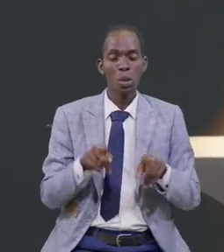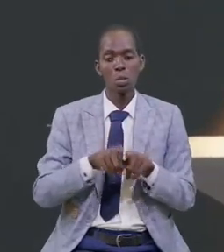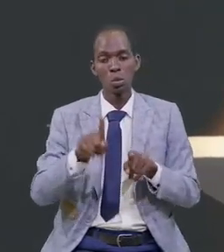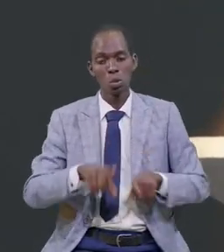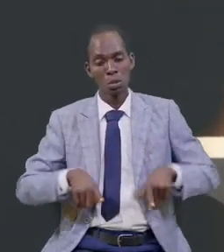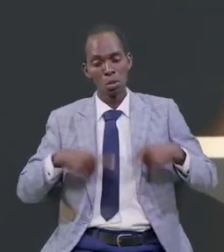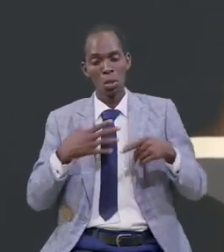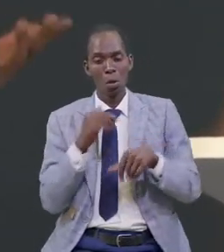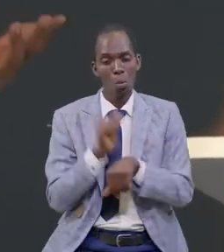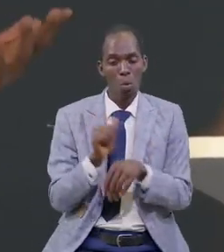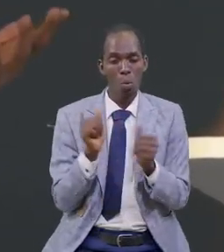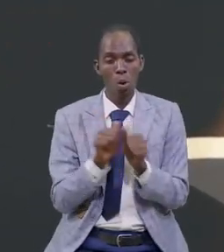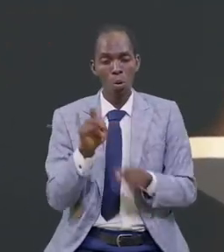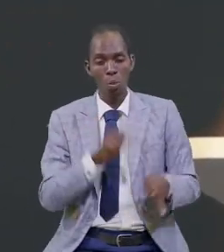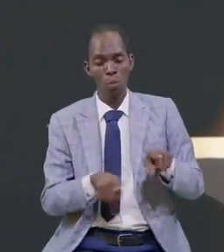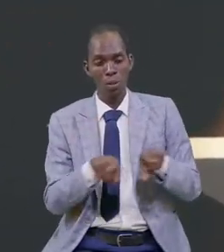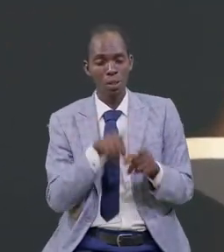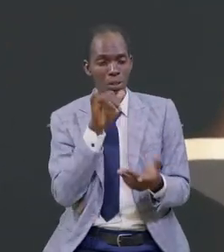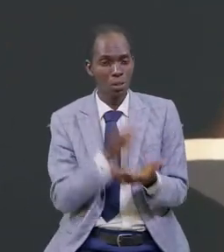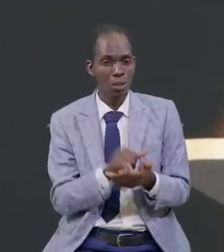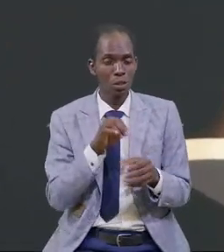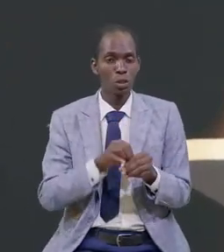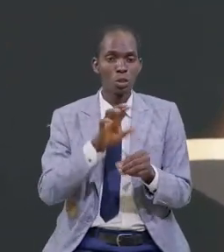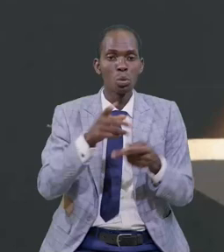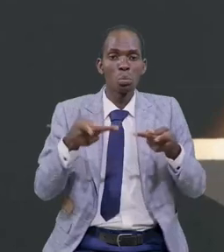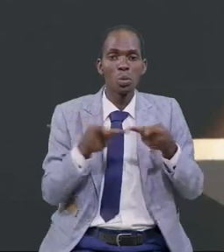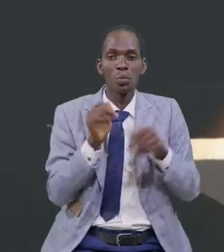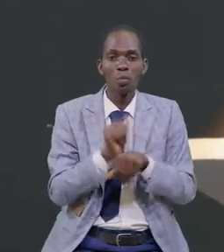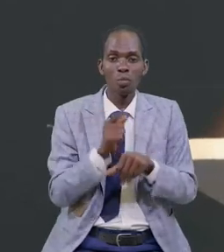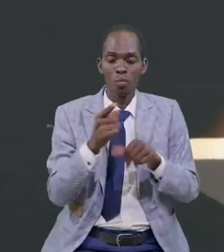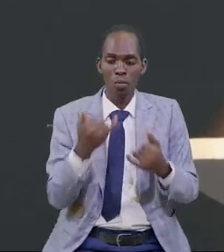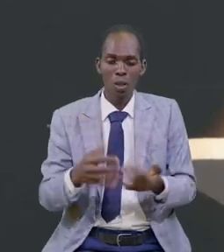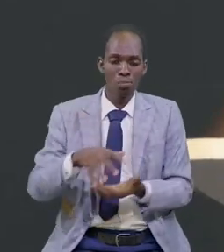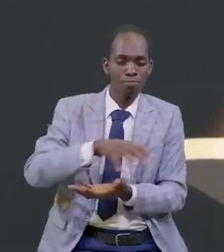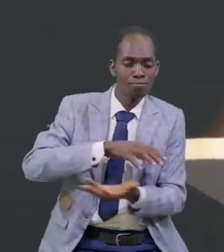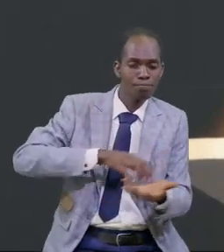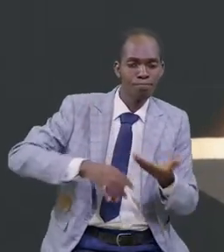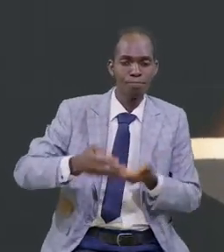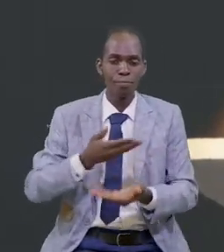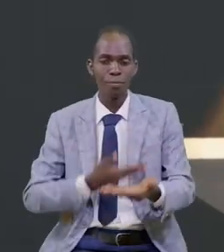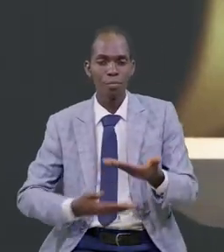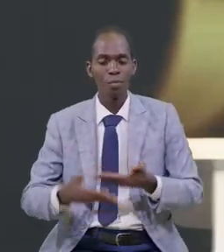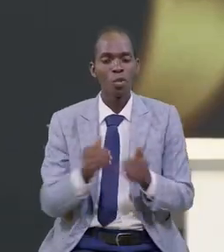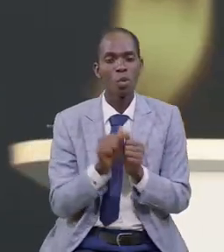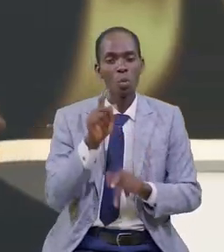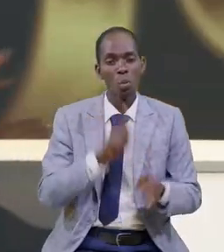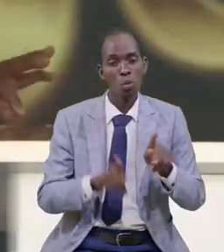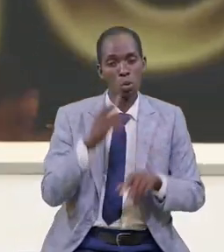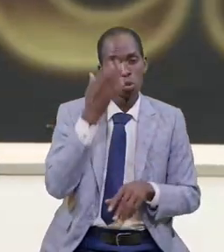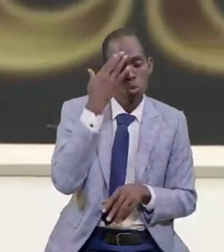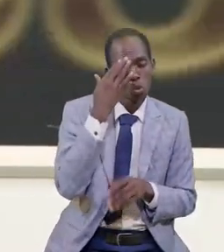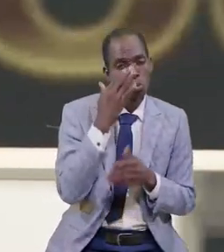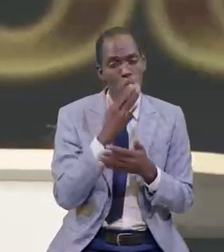là où vous à votre bureau ou que vous soyez comme vous vivez avec les gens là-bas les gens que vous connaissez que vous ne